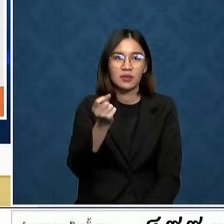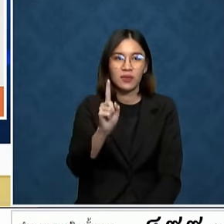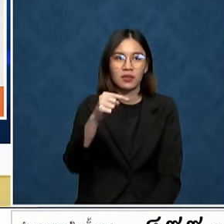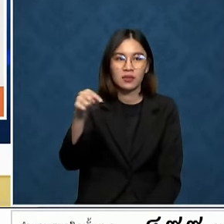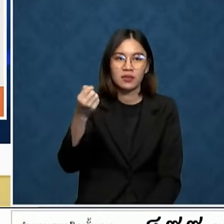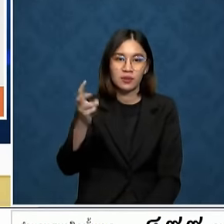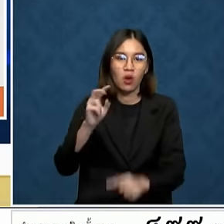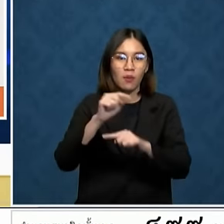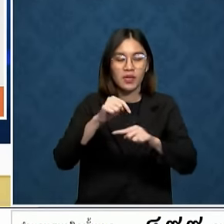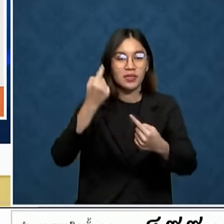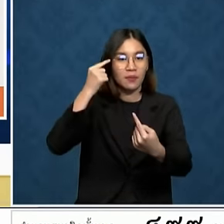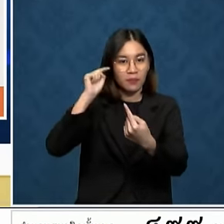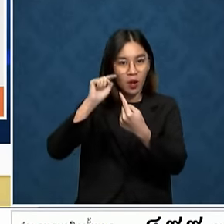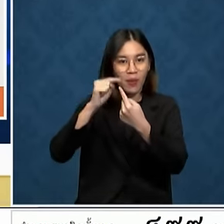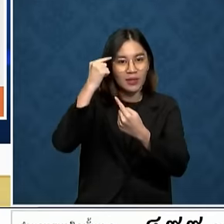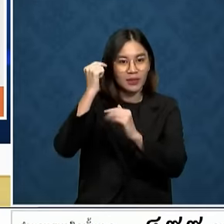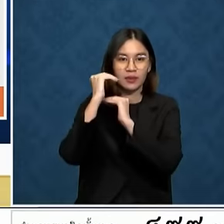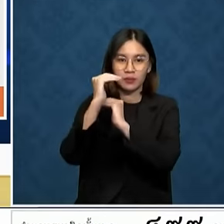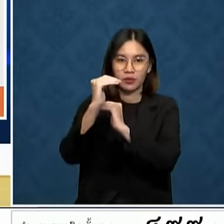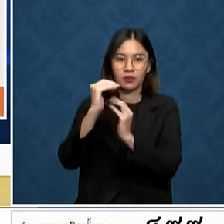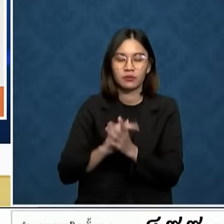12 ปเซ็นต์ ของเปาหมายททานว่างไว